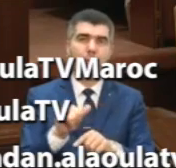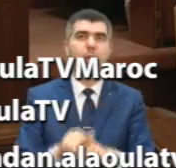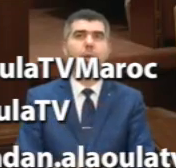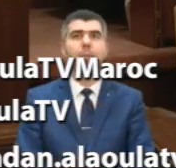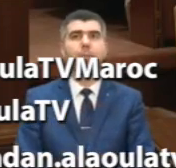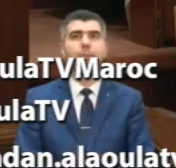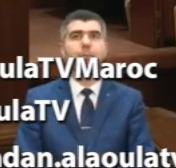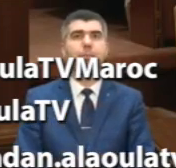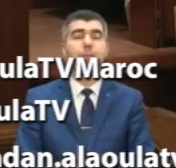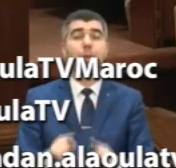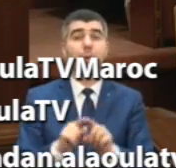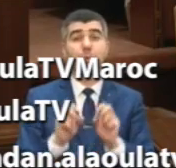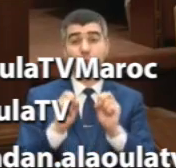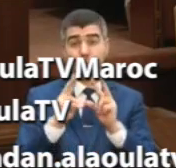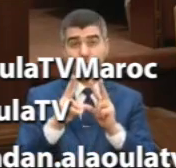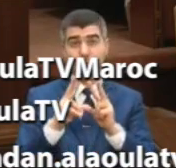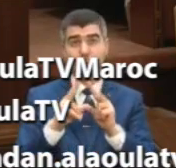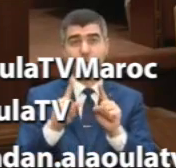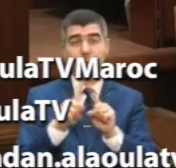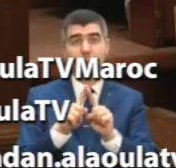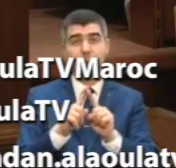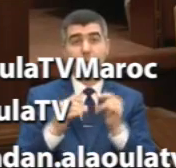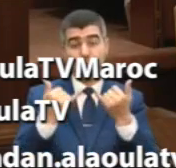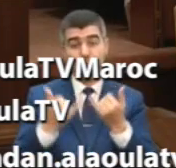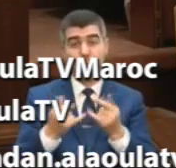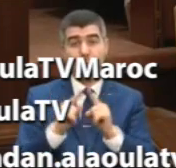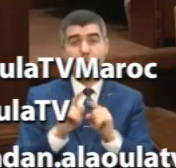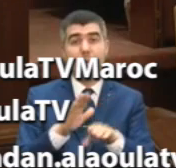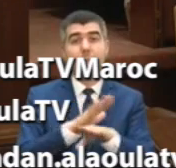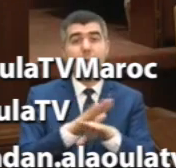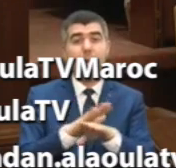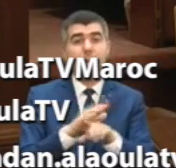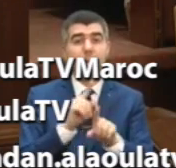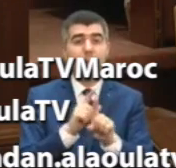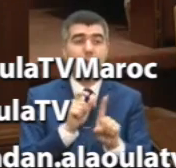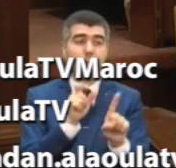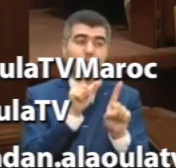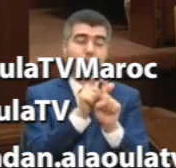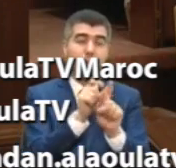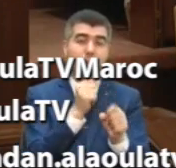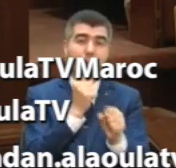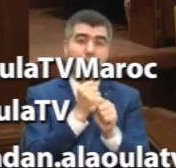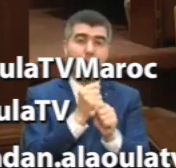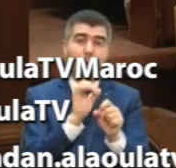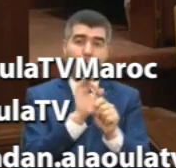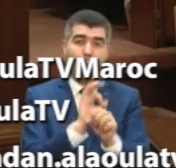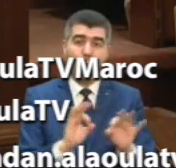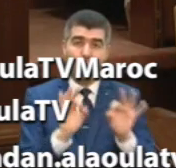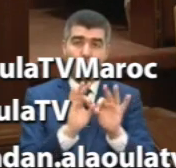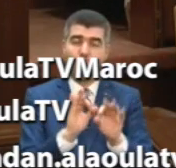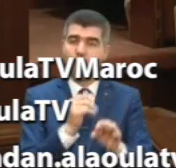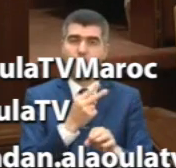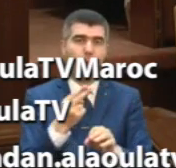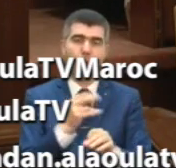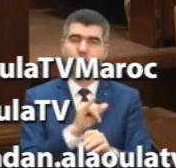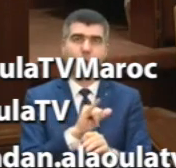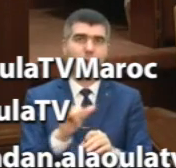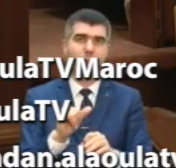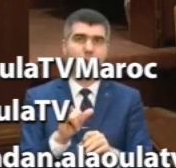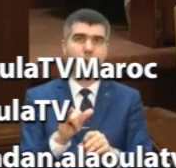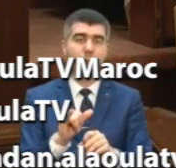بالعكس نحن لسنا هنا لنعاقب السياسي لأنه يمارس السياسة. سيد الوزير، ورش إصلاح الإدارة يتطلب